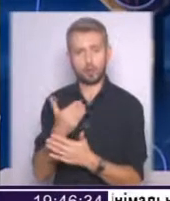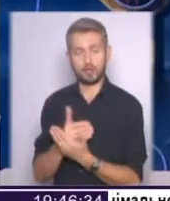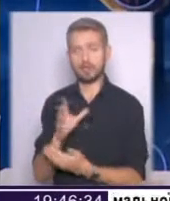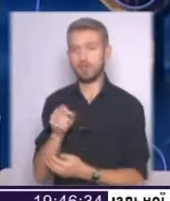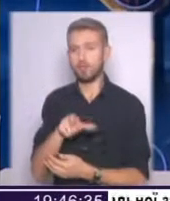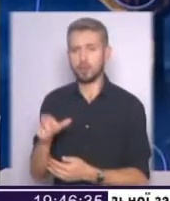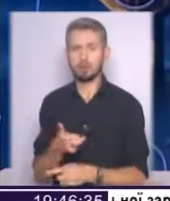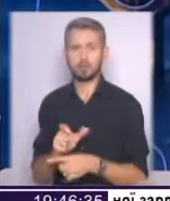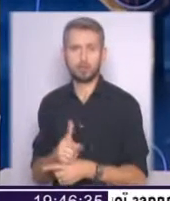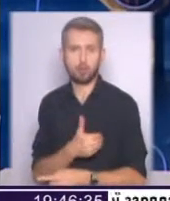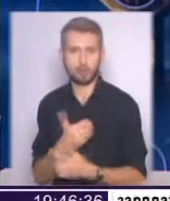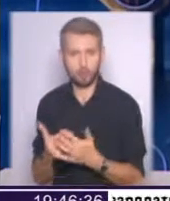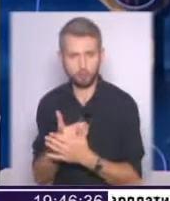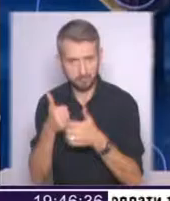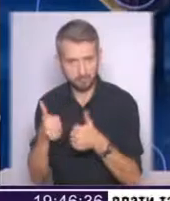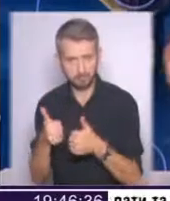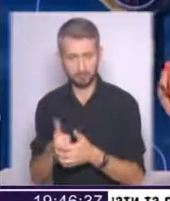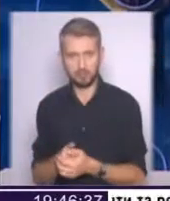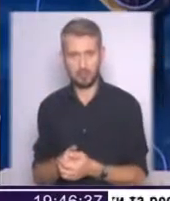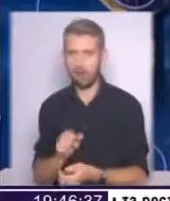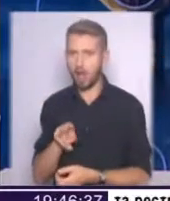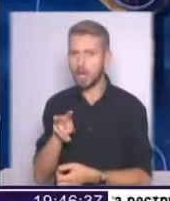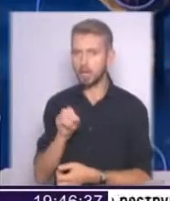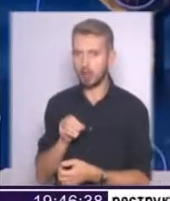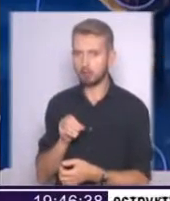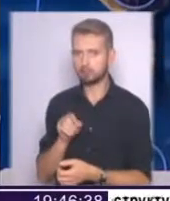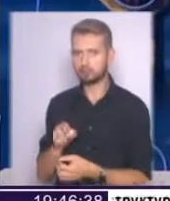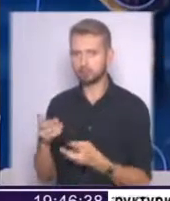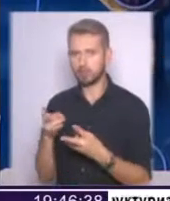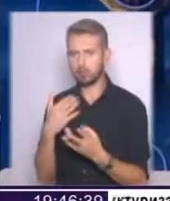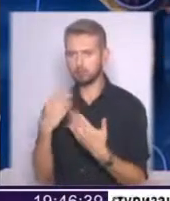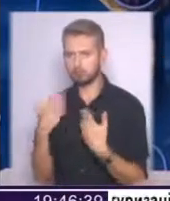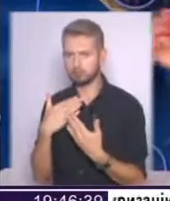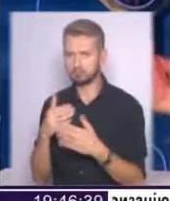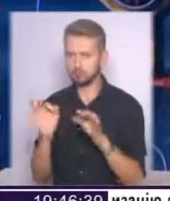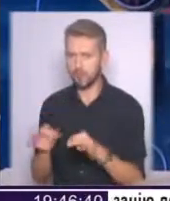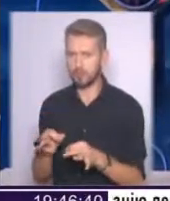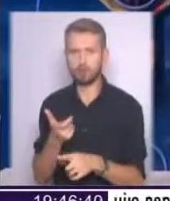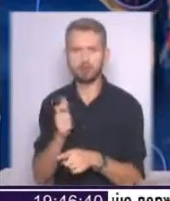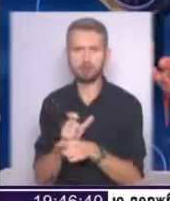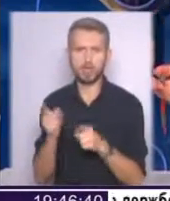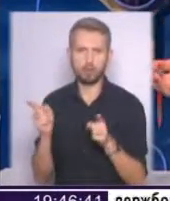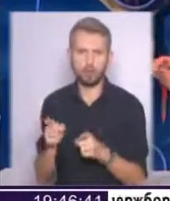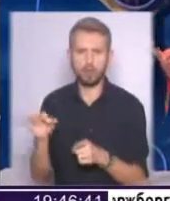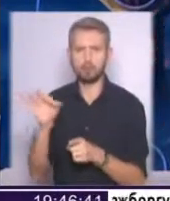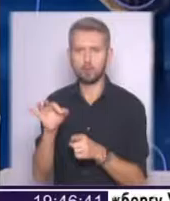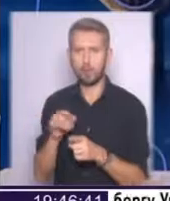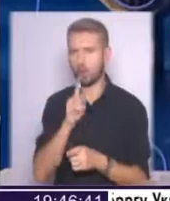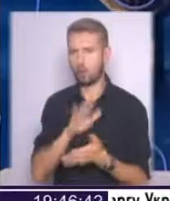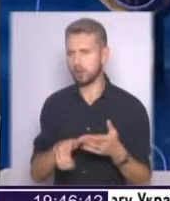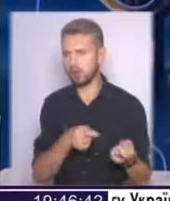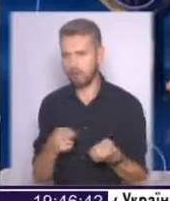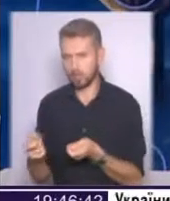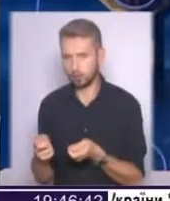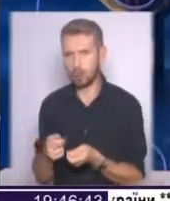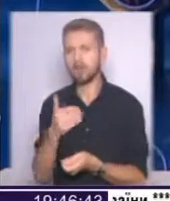зараз дуже хочеться новин. Але до цього треба підходити з розумом. Дуже коротко, все-таки про контрабанду. Як, на вашу